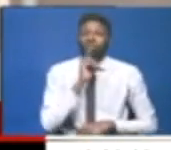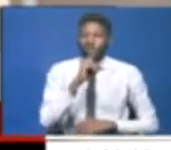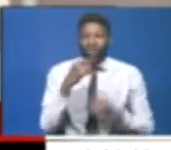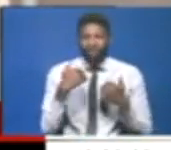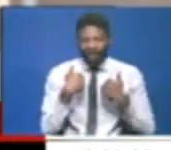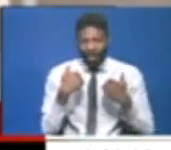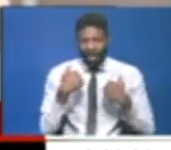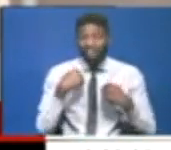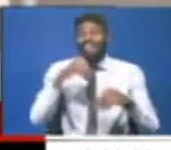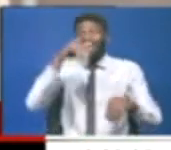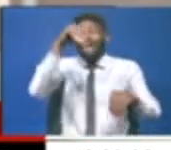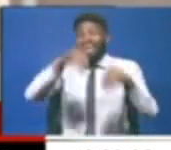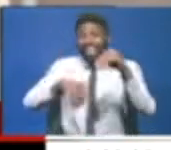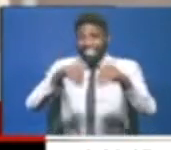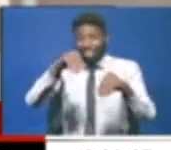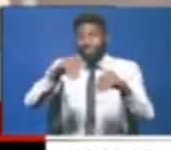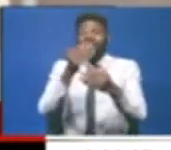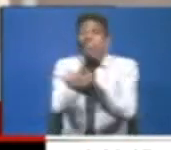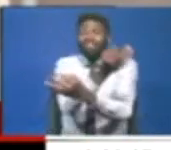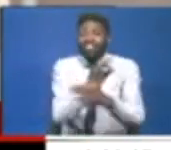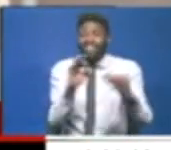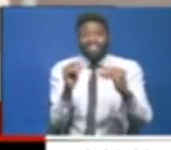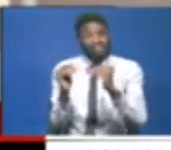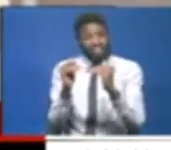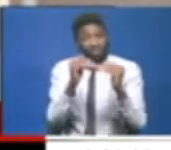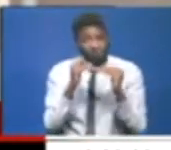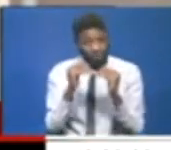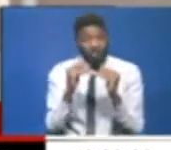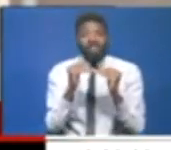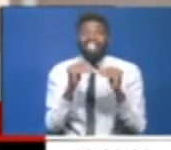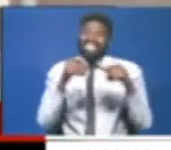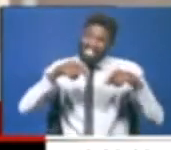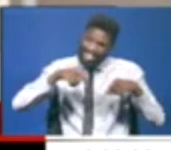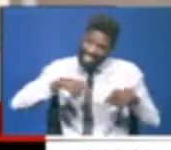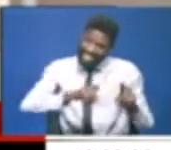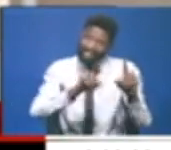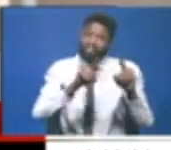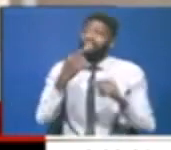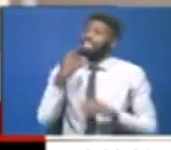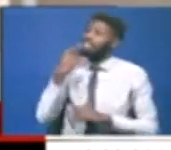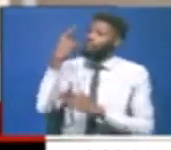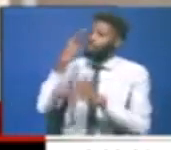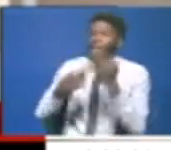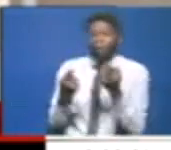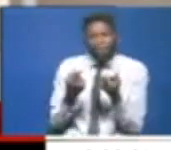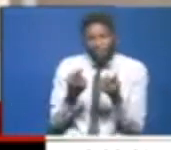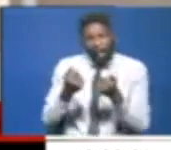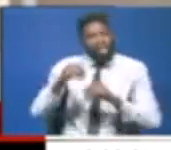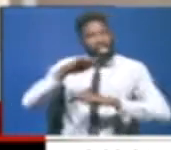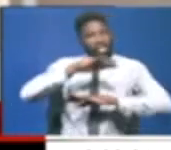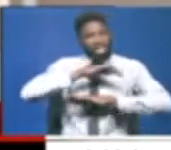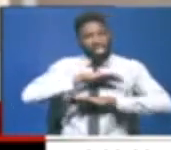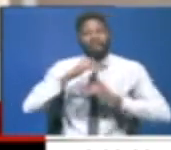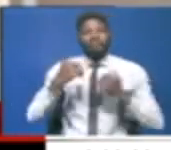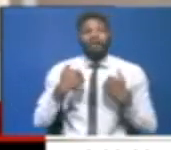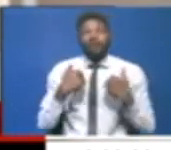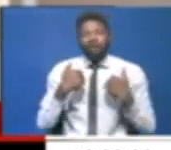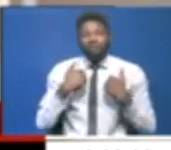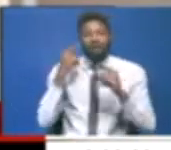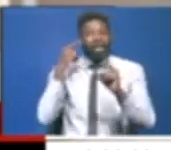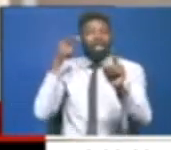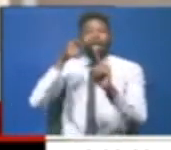huru, wanasema wanazo hela za kutosha za kufanya ule uchaguzi. Kwa hivyo hilo ni jambo la